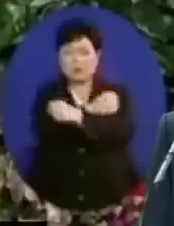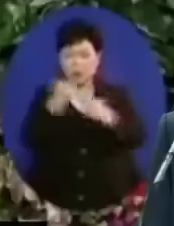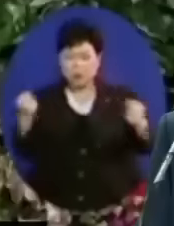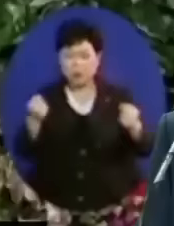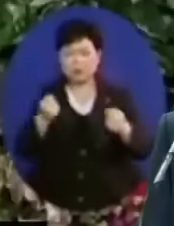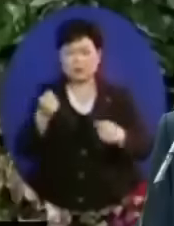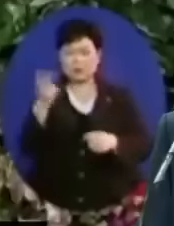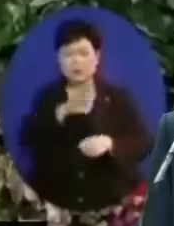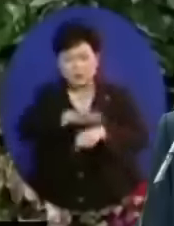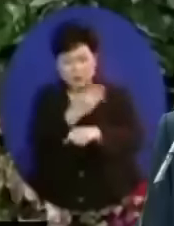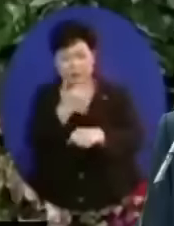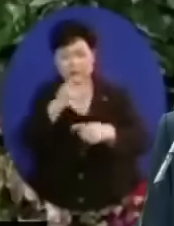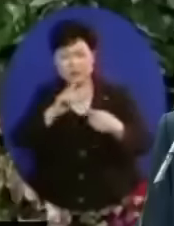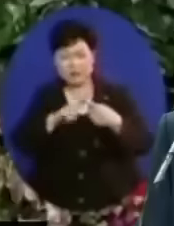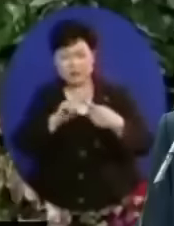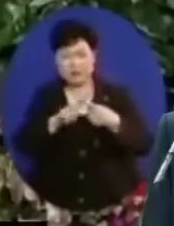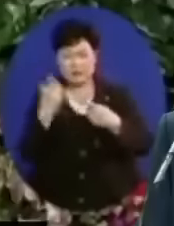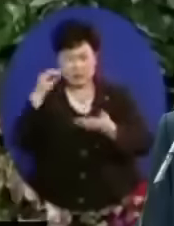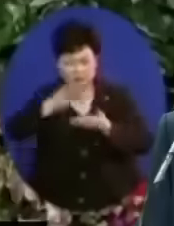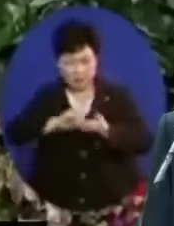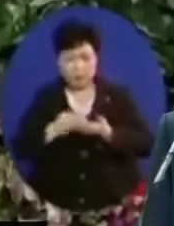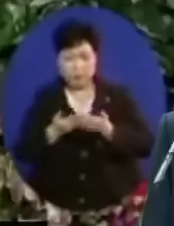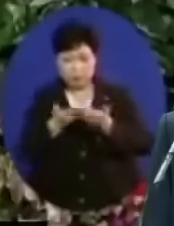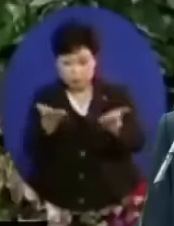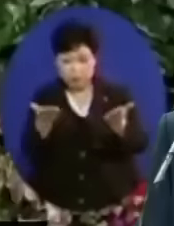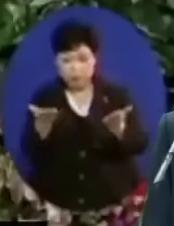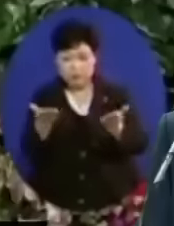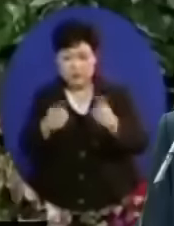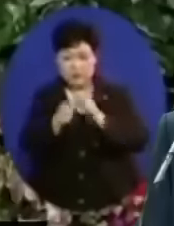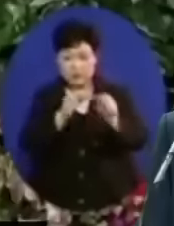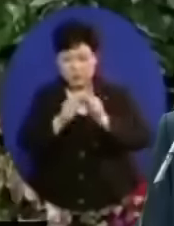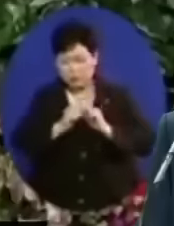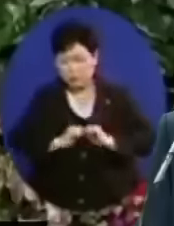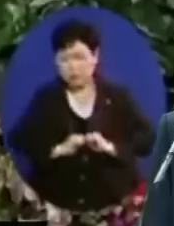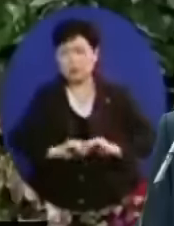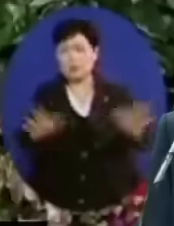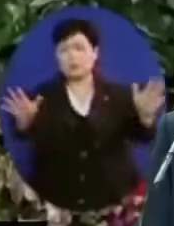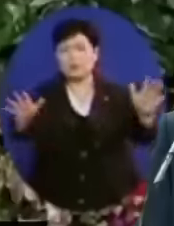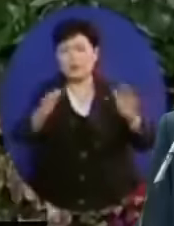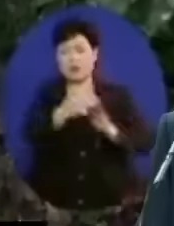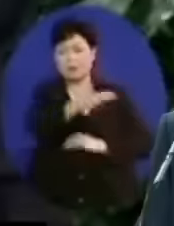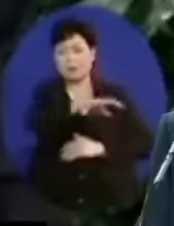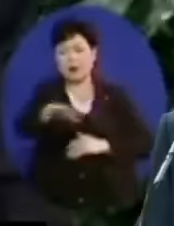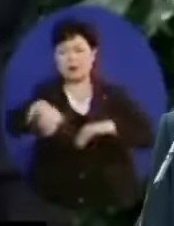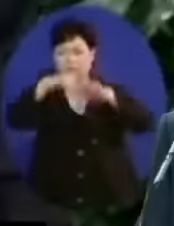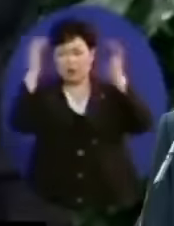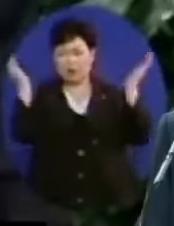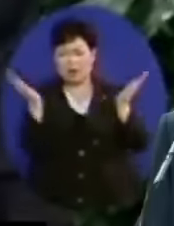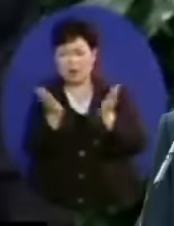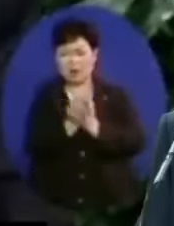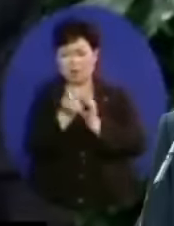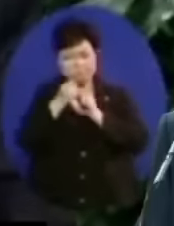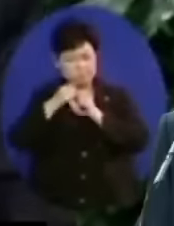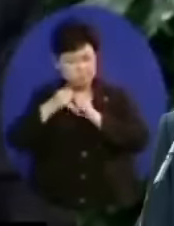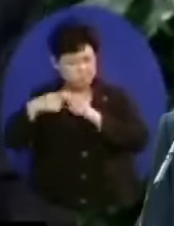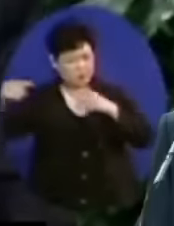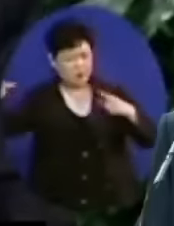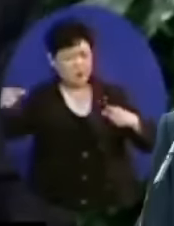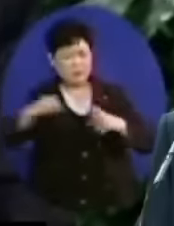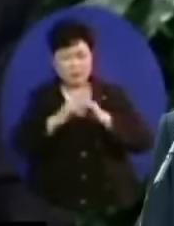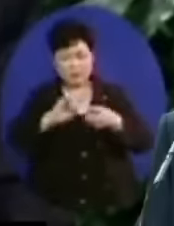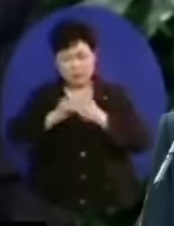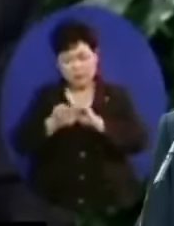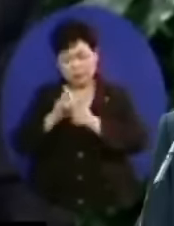빌거나 잘못된 것을 되돌려 주었습니다. 이러한 소문이 마을로 퍼져나갔습니다. 사람들은 너도 나도